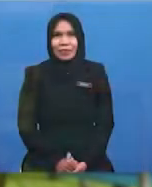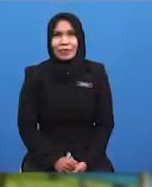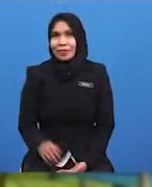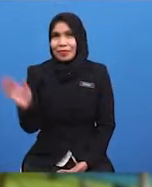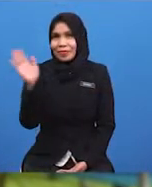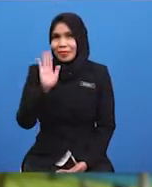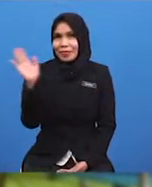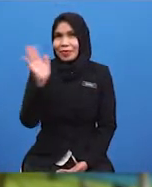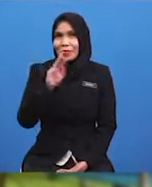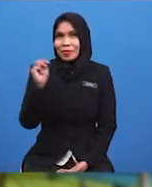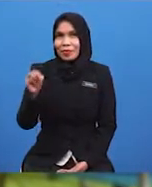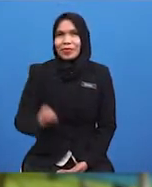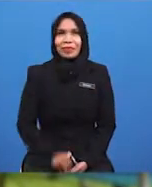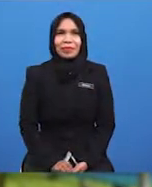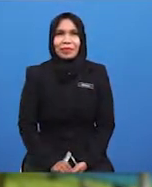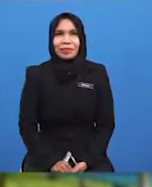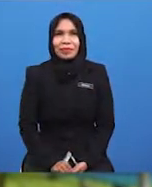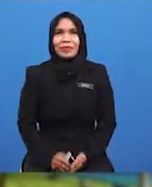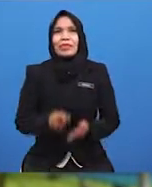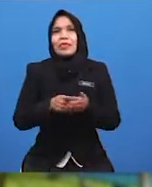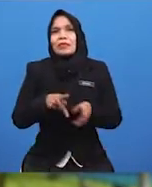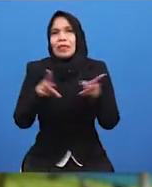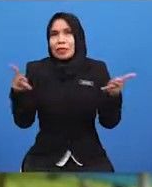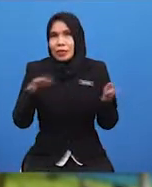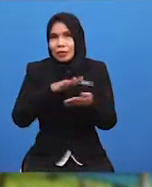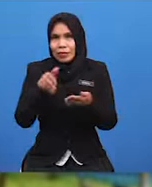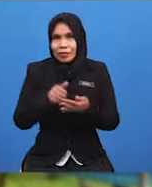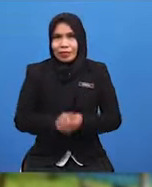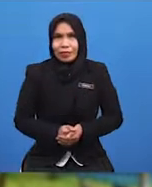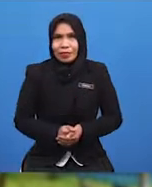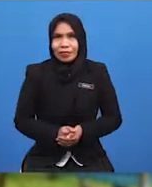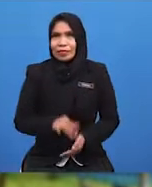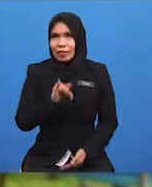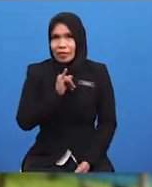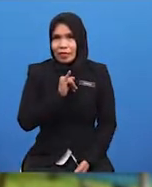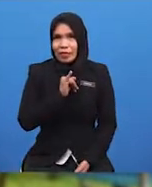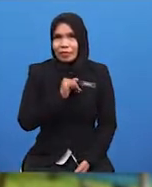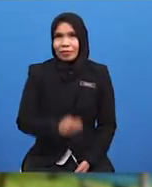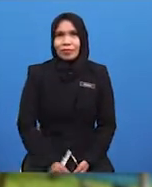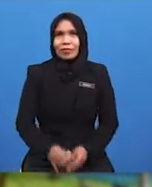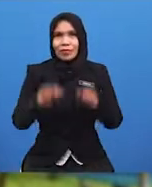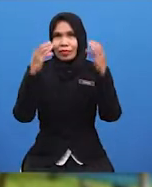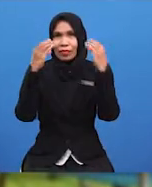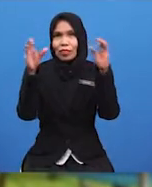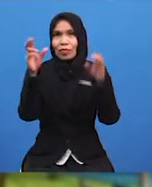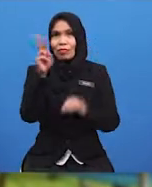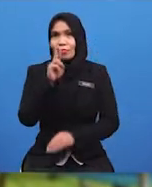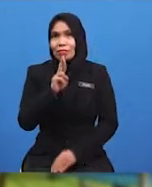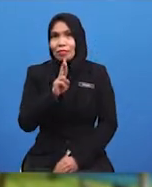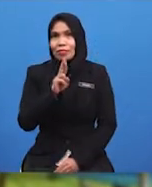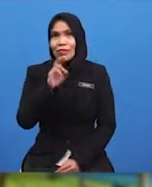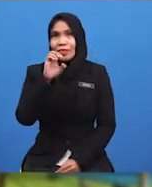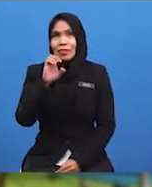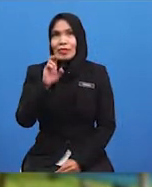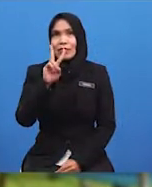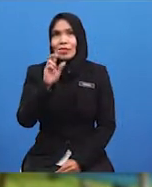murid-murid apa kabar semua science chegou Ribery karunanidhi